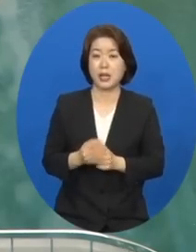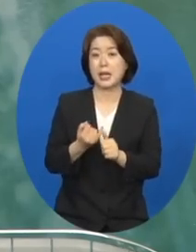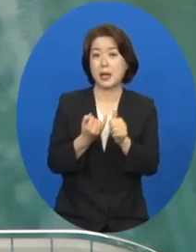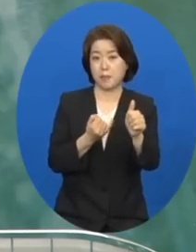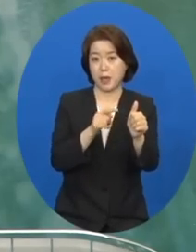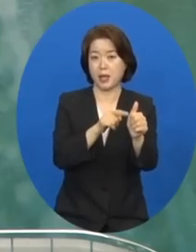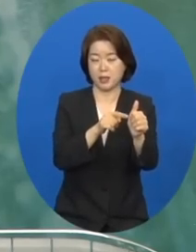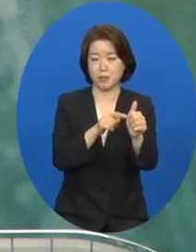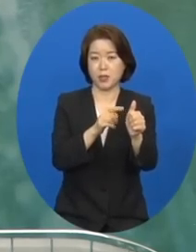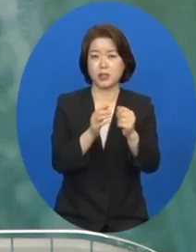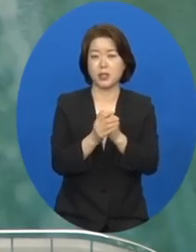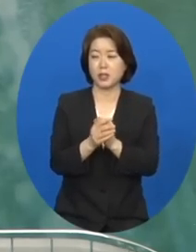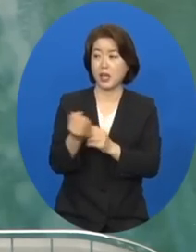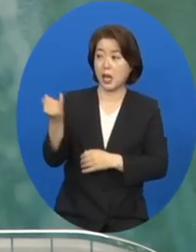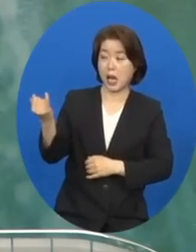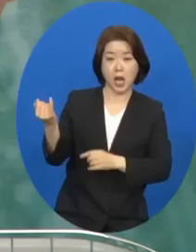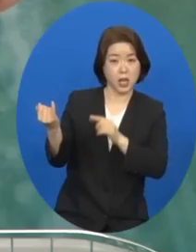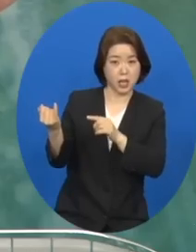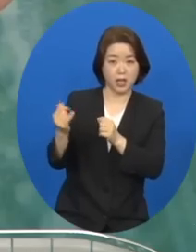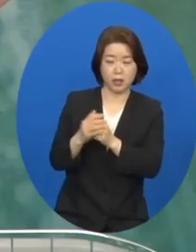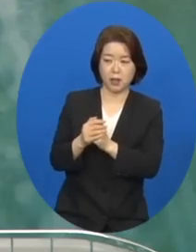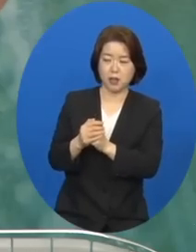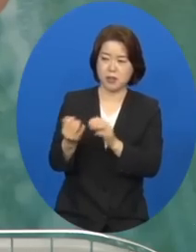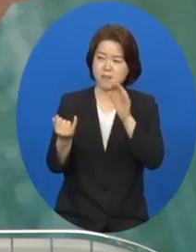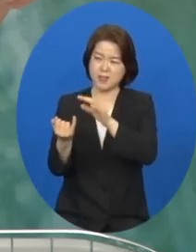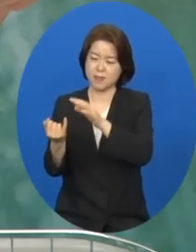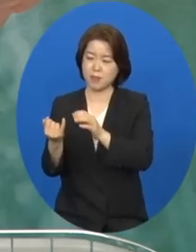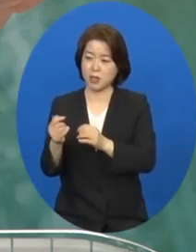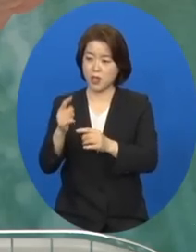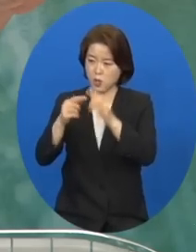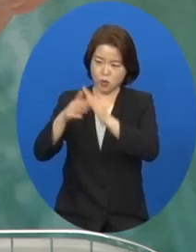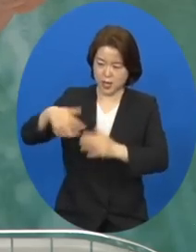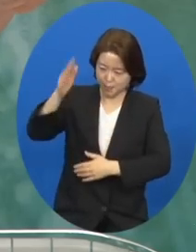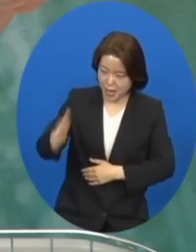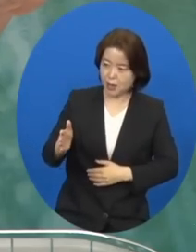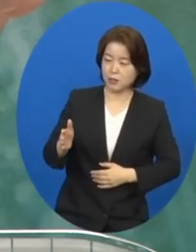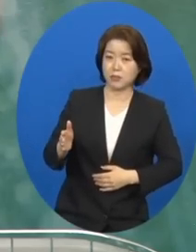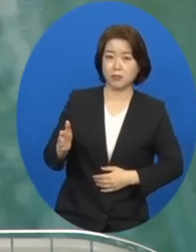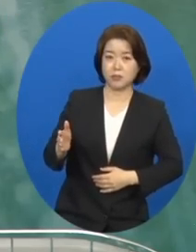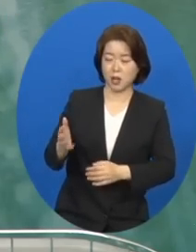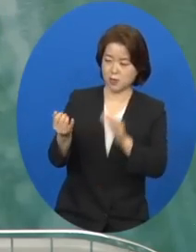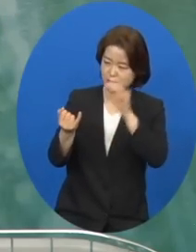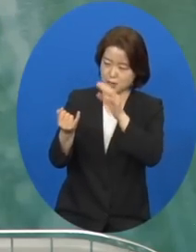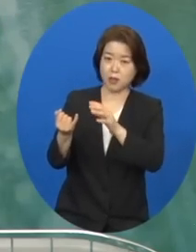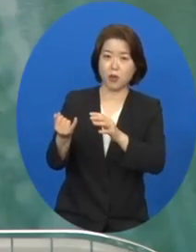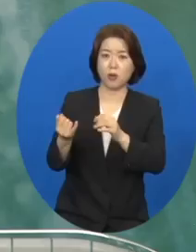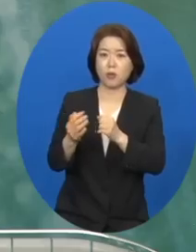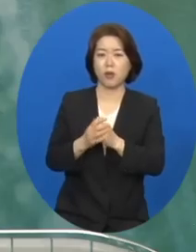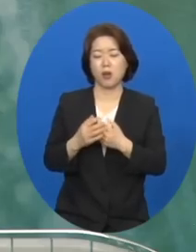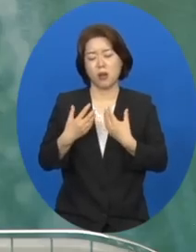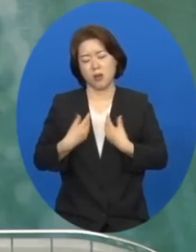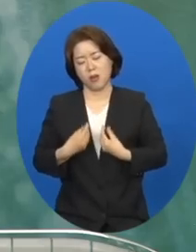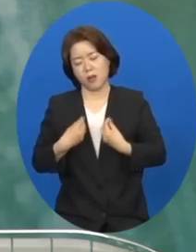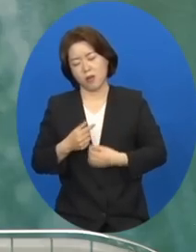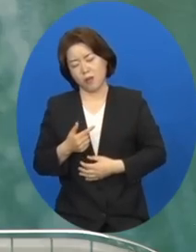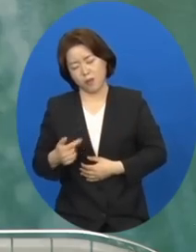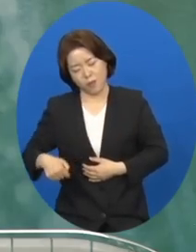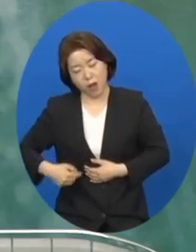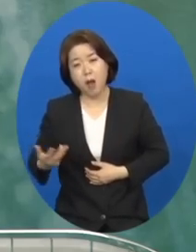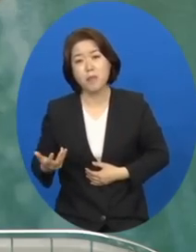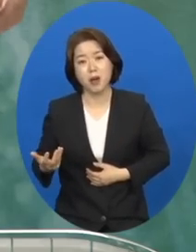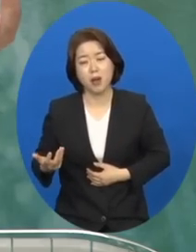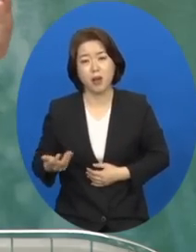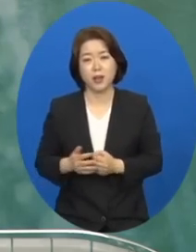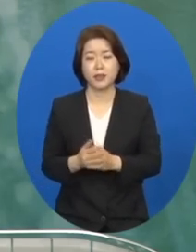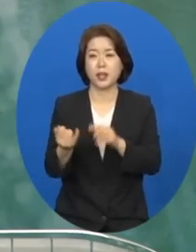남편 보니 아내에게 핍박을 하는 거야 교회 가지 못하게 참 많이 좌절이 되잖아요 4 그